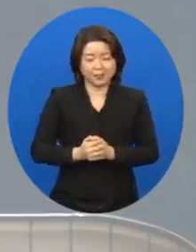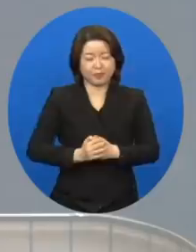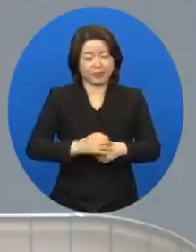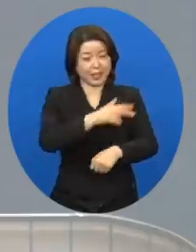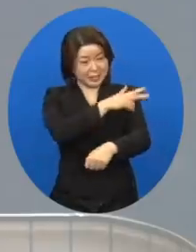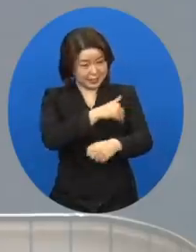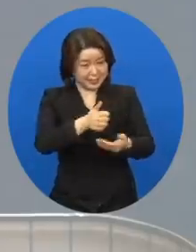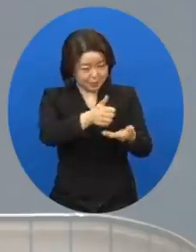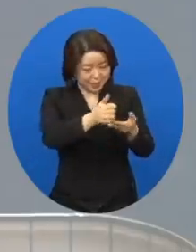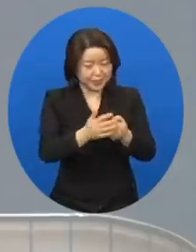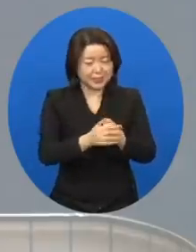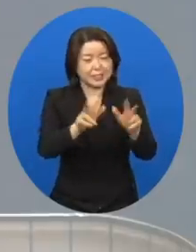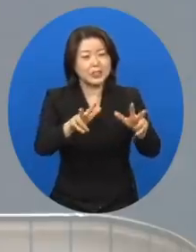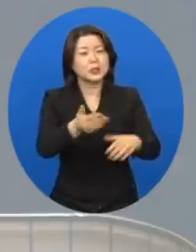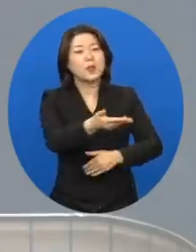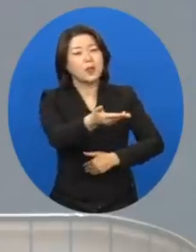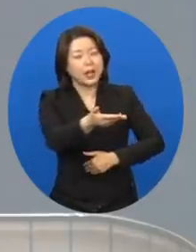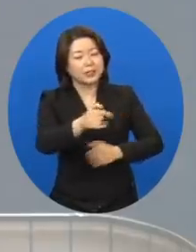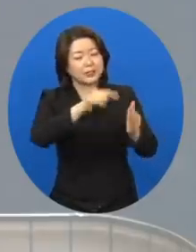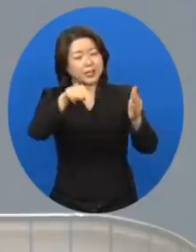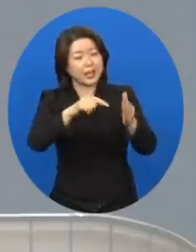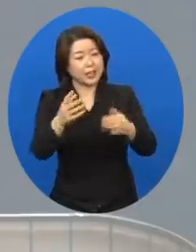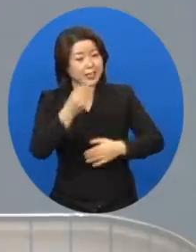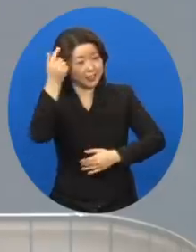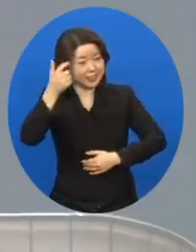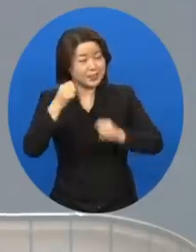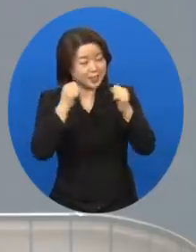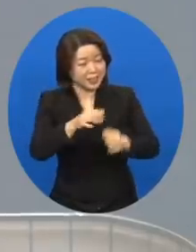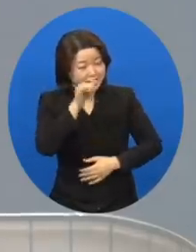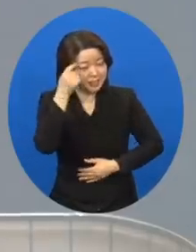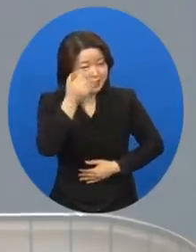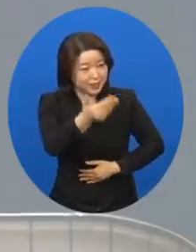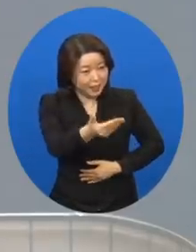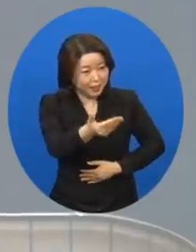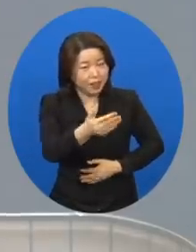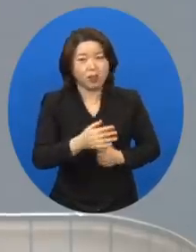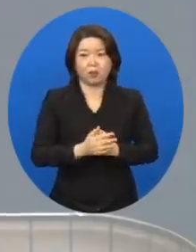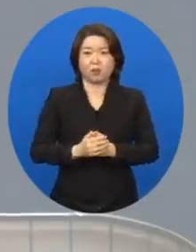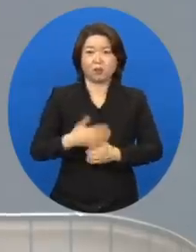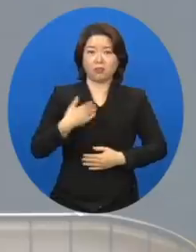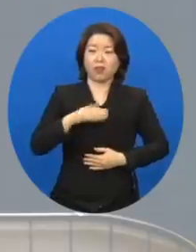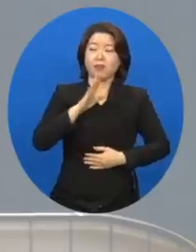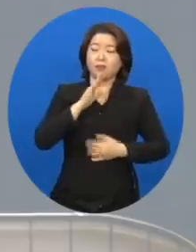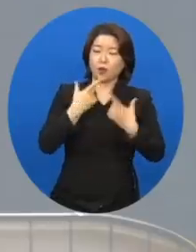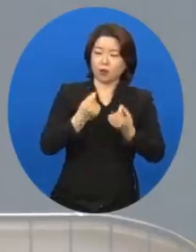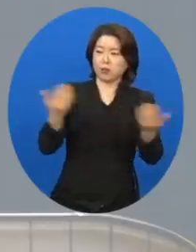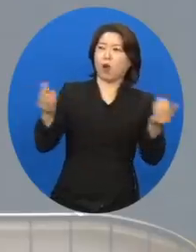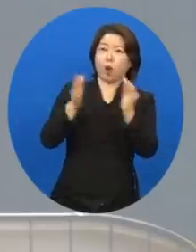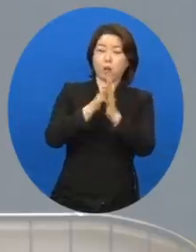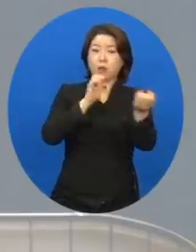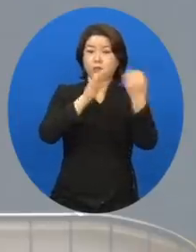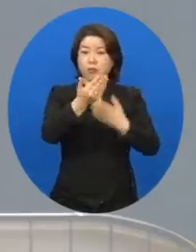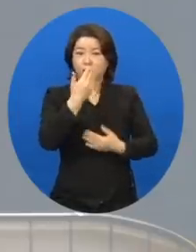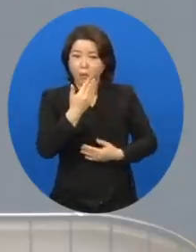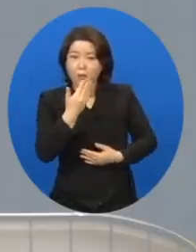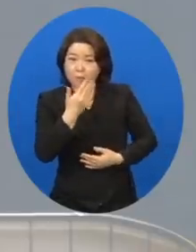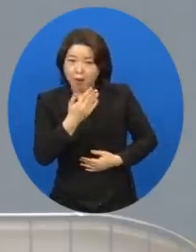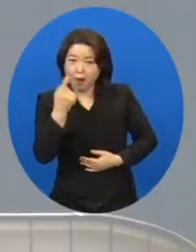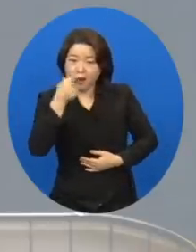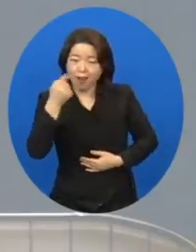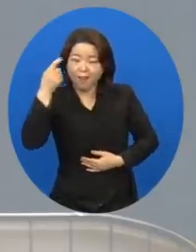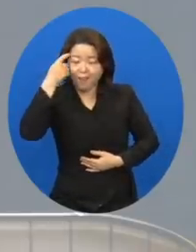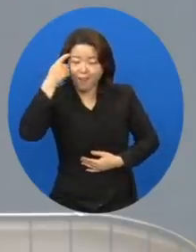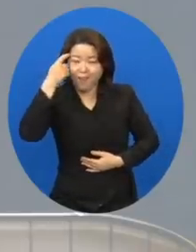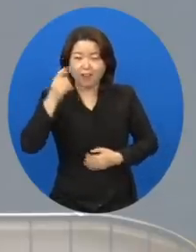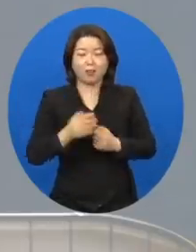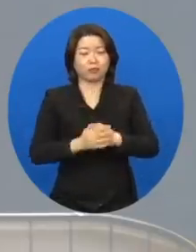지금 집사님 안에 성령께서 계시지요? 저는 뭐 당연히 아멘 하실 줄 알았습니다. 아,